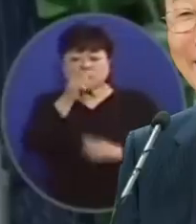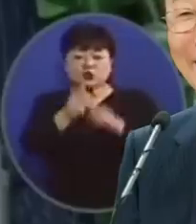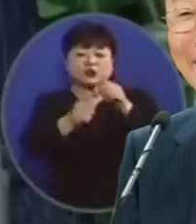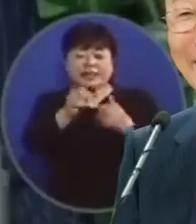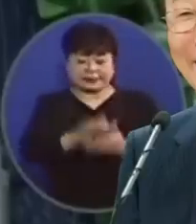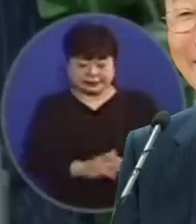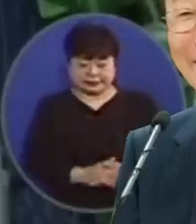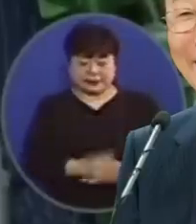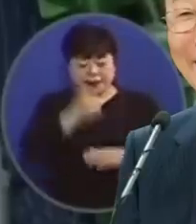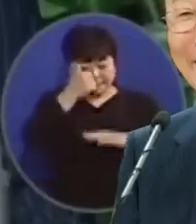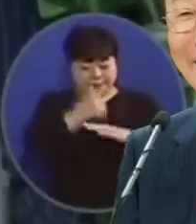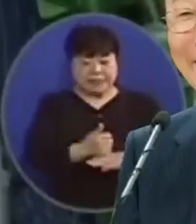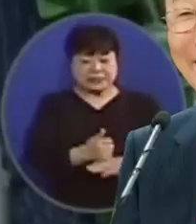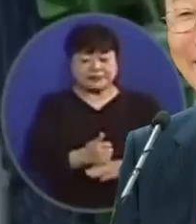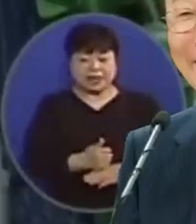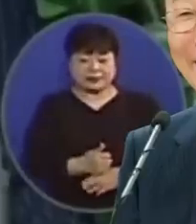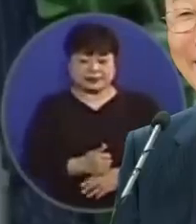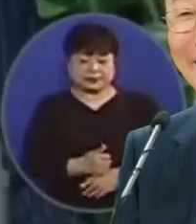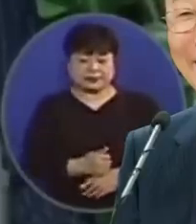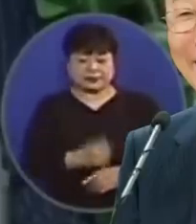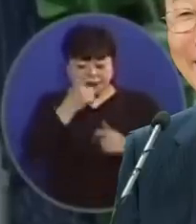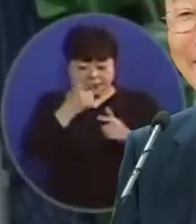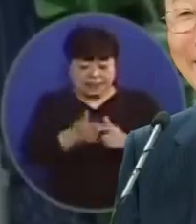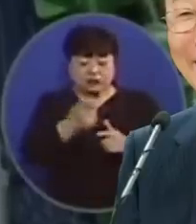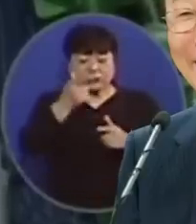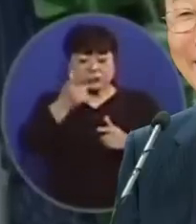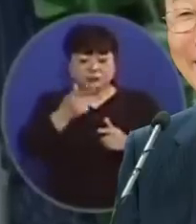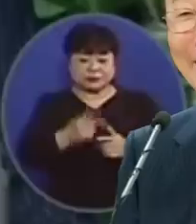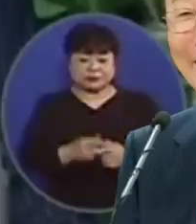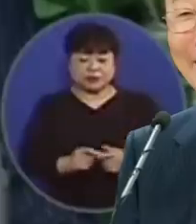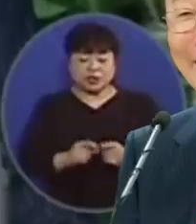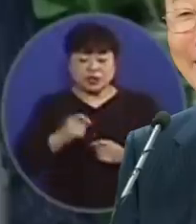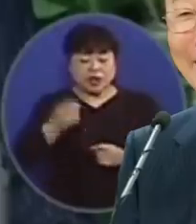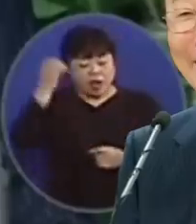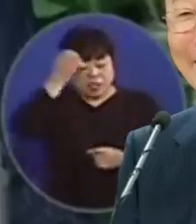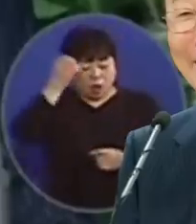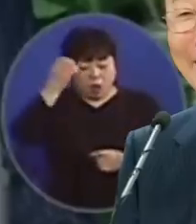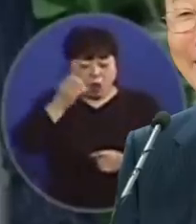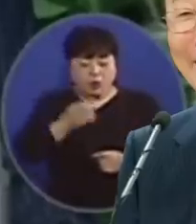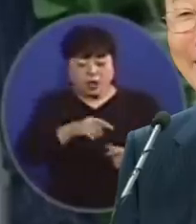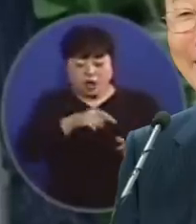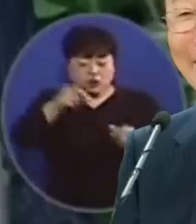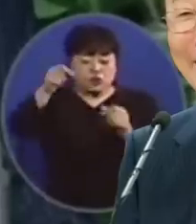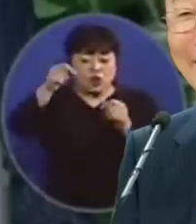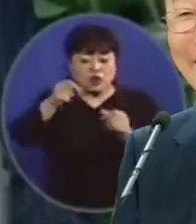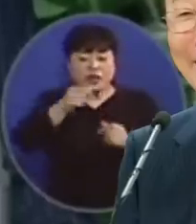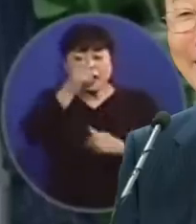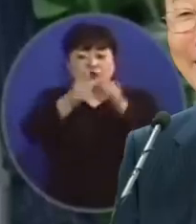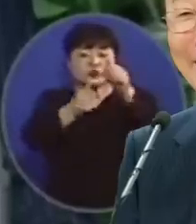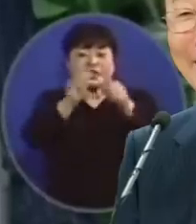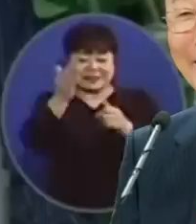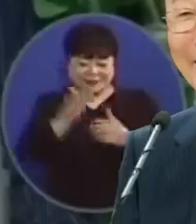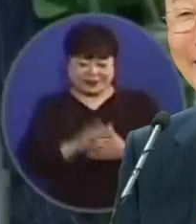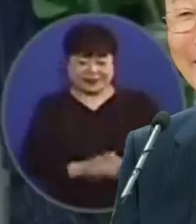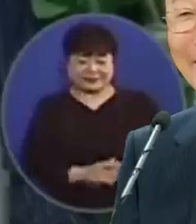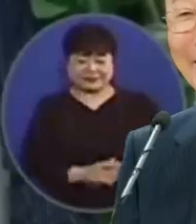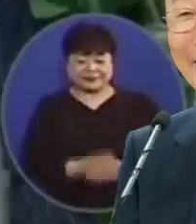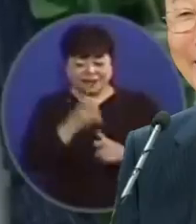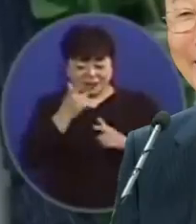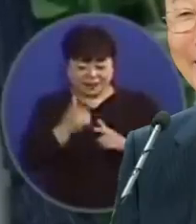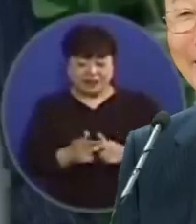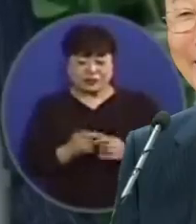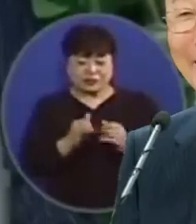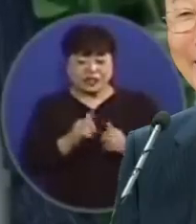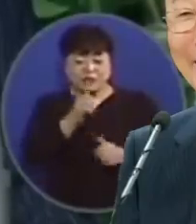되었고 마지막 인류 조상 예수 그리스도는 영혼의 구원의 조상이 된 것입니다. 예수님은